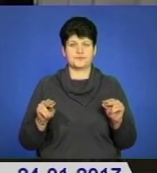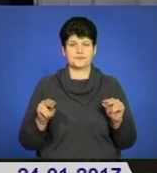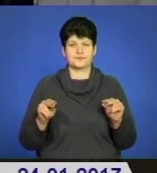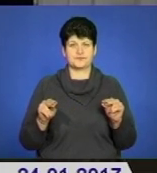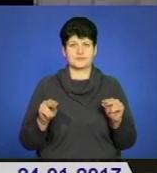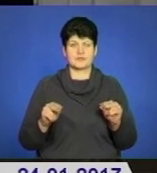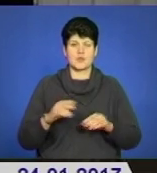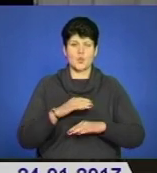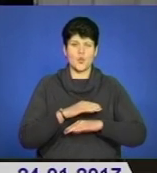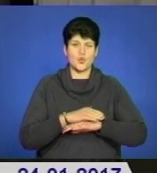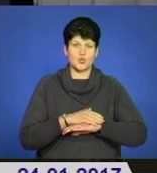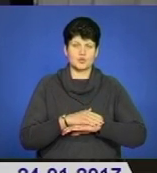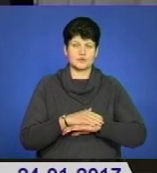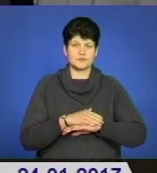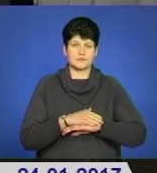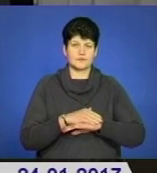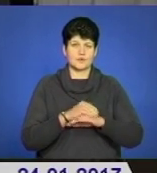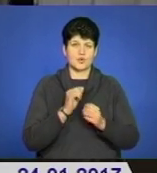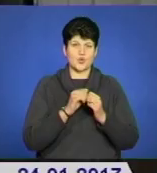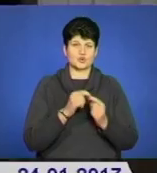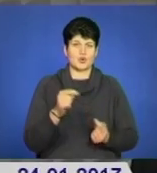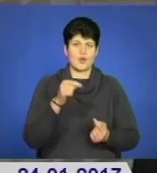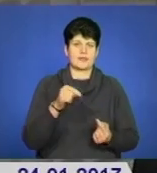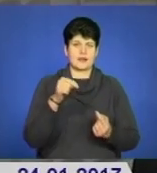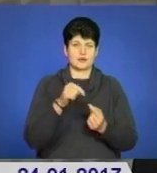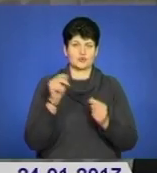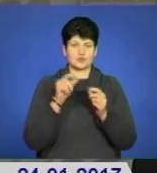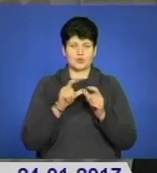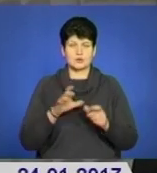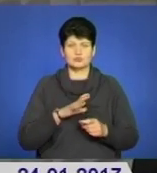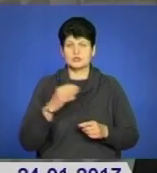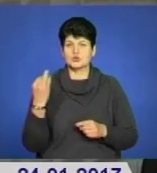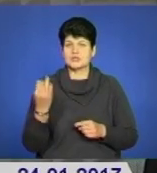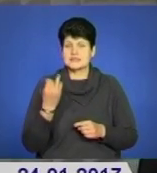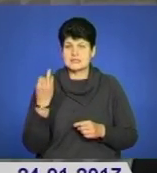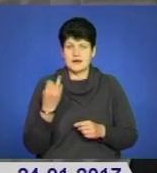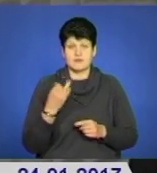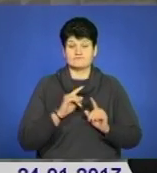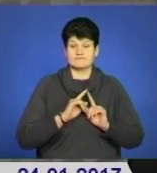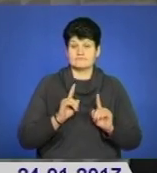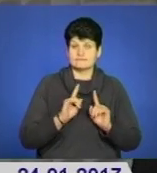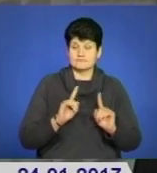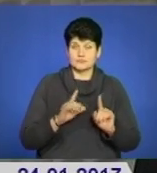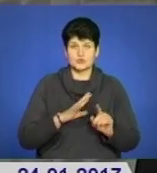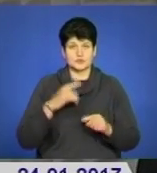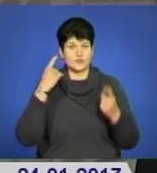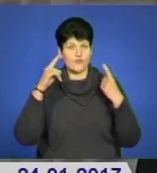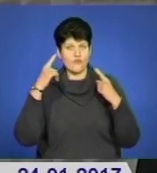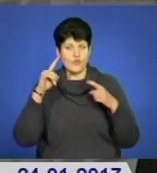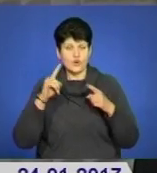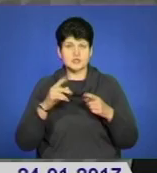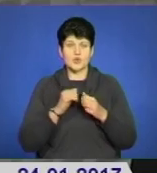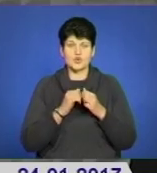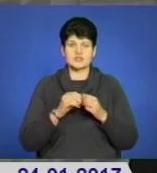вчителів і учнів кожної конкретної школи. Вони були дуже цікаві, дуже креативні, дуже творчі, тобто